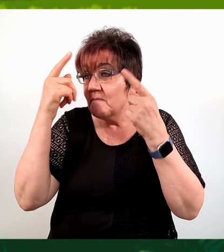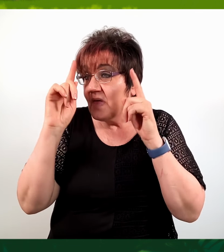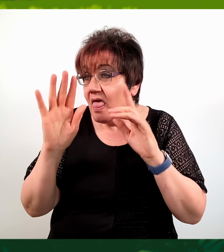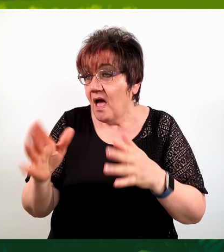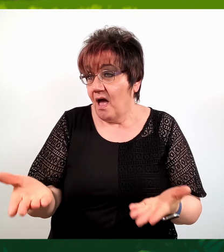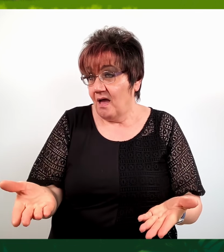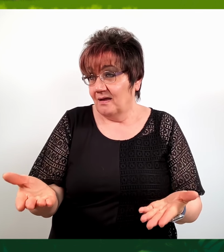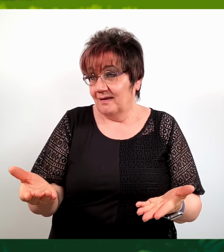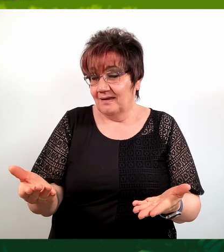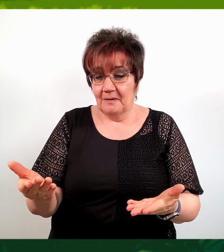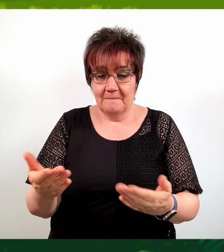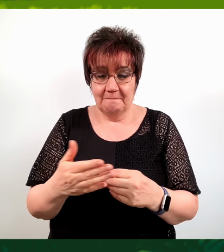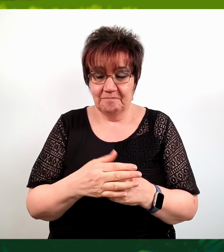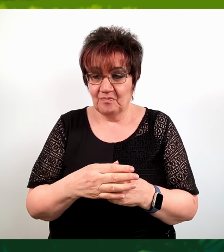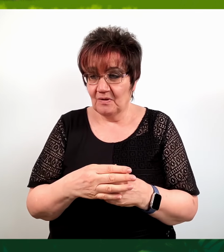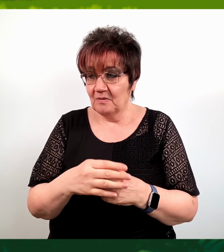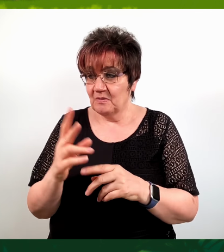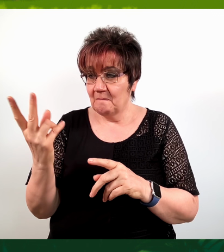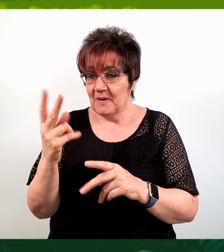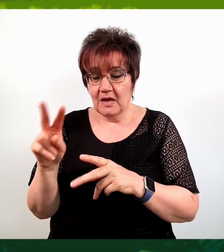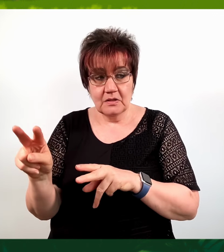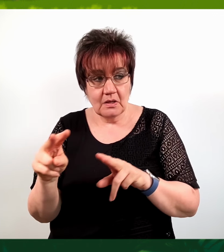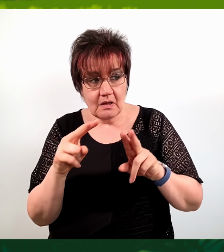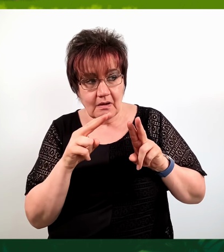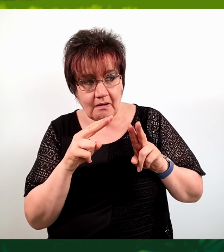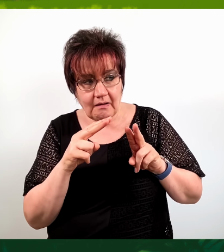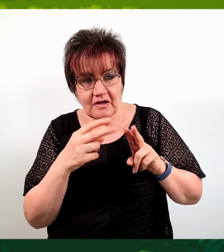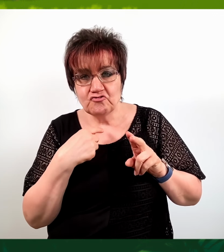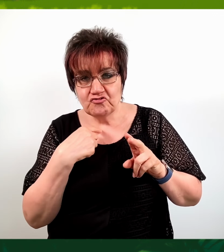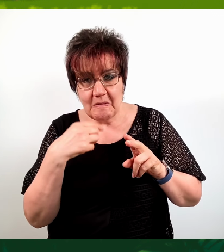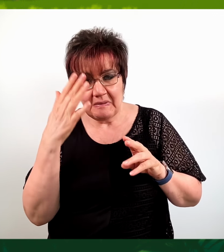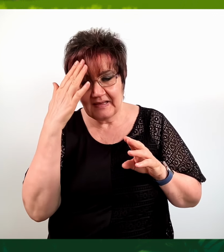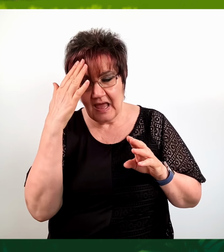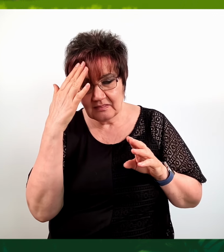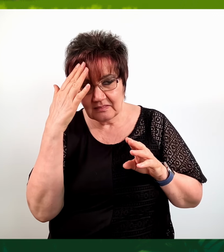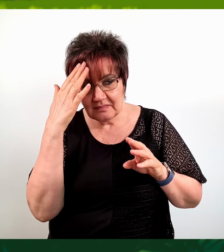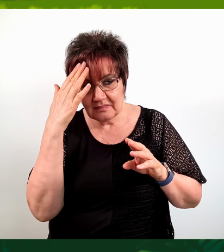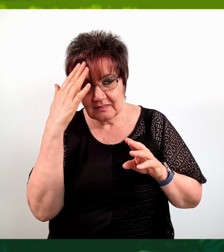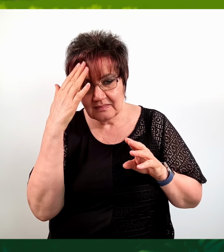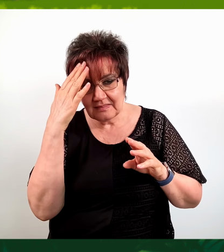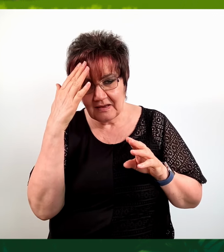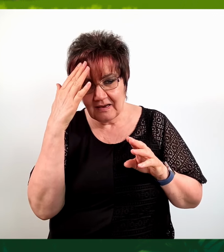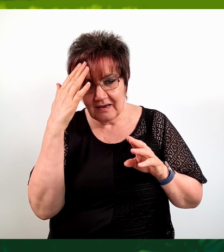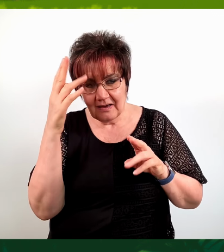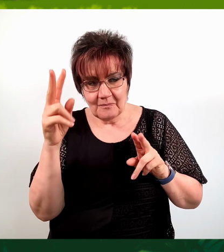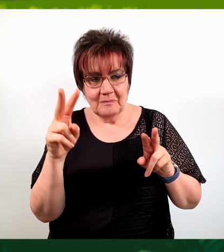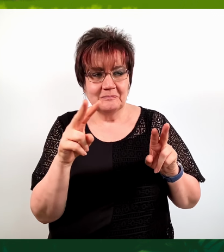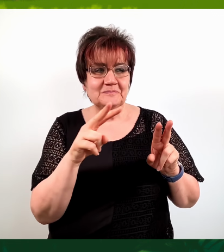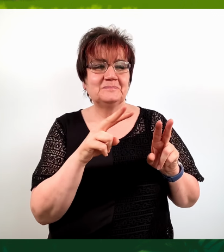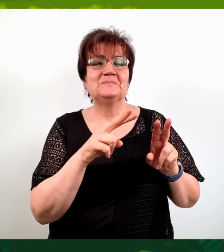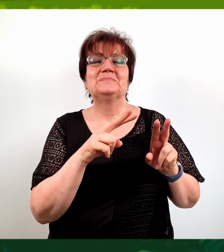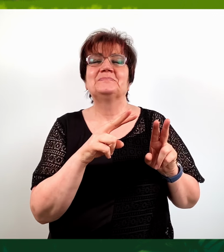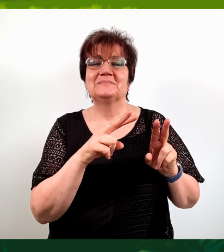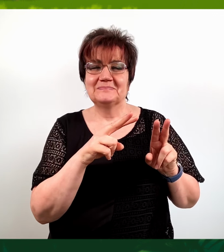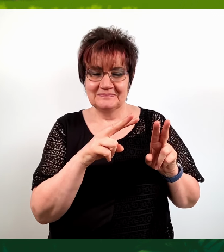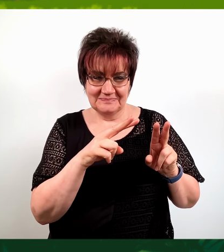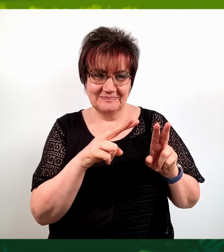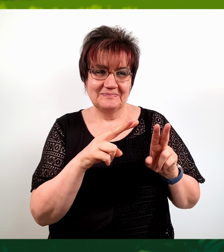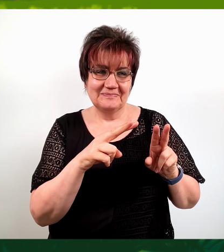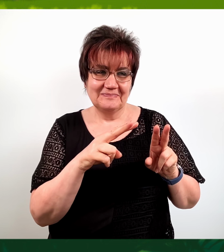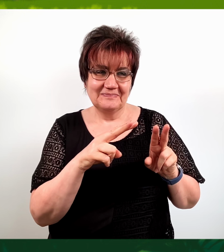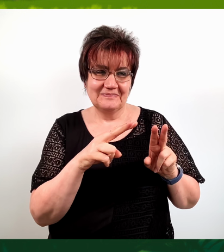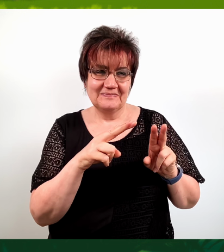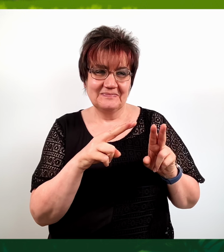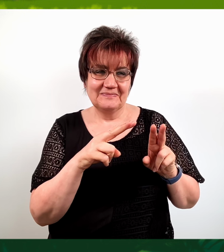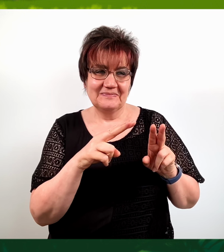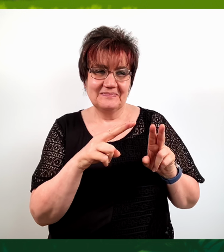euer Bär! Da erkannten sie die Stimme, blieben stehen und drehten sich um und